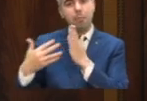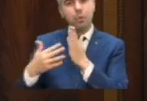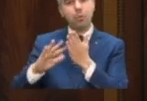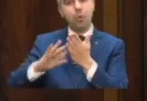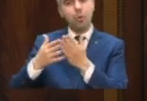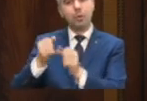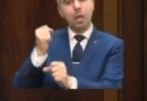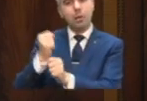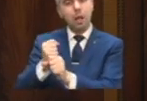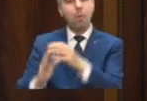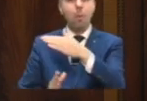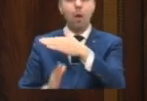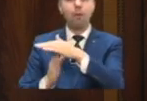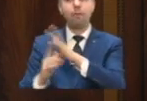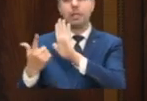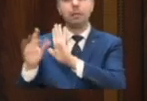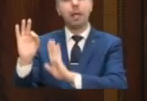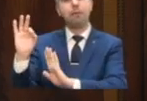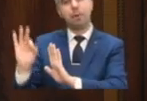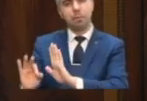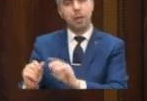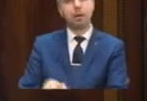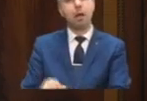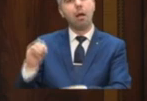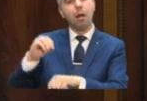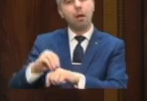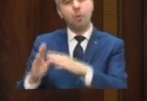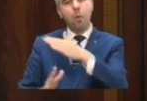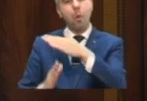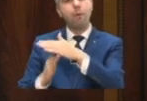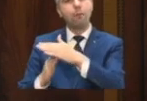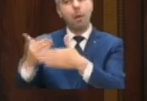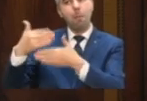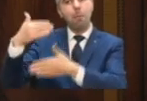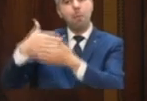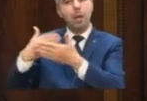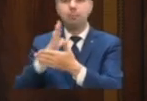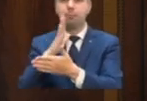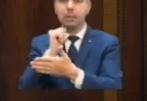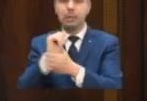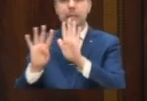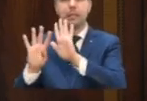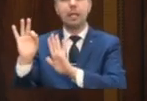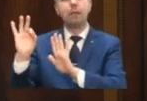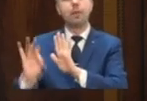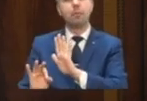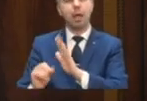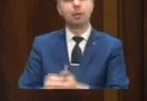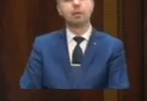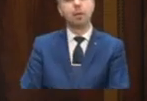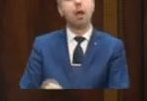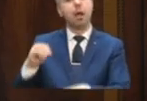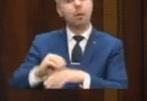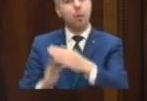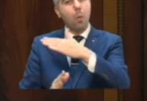القطاعية بنسبة 70%، أيضا توقفت الأوراش ديال البناء بنسبة تناهز 90%، كما توقفت